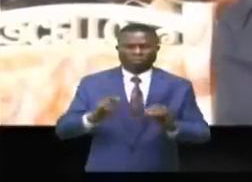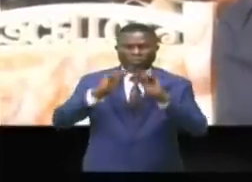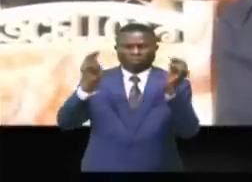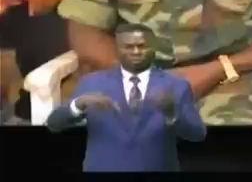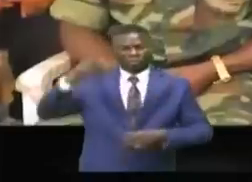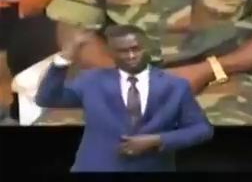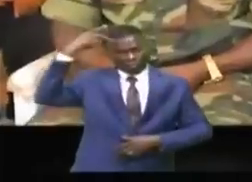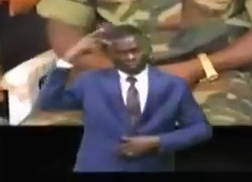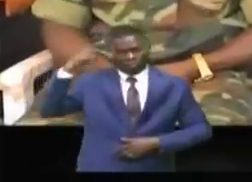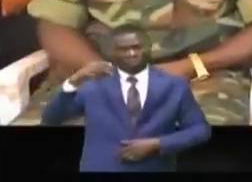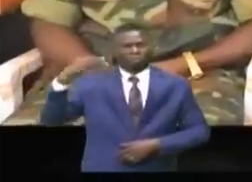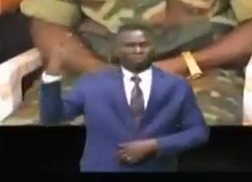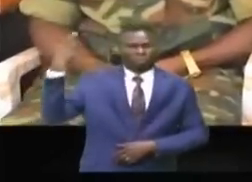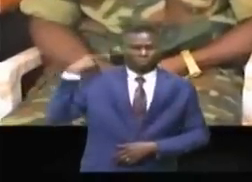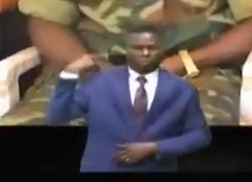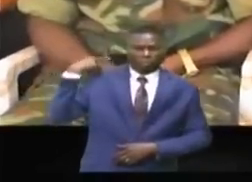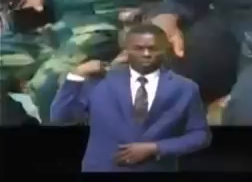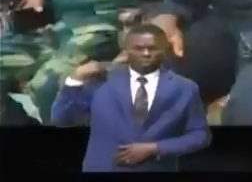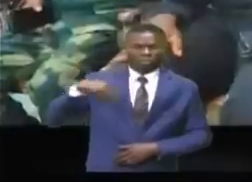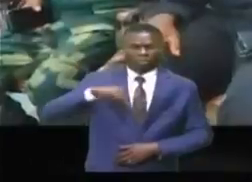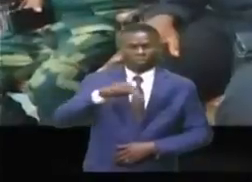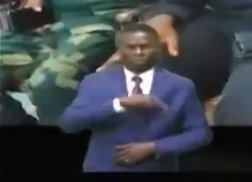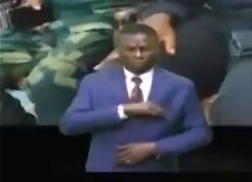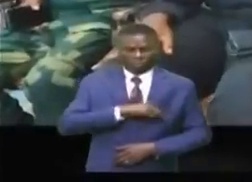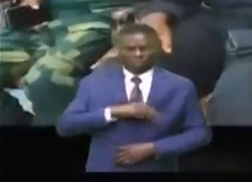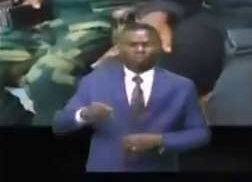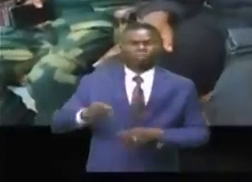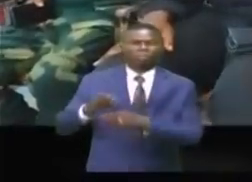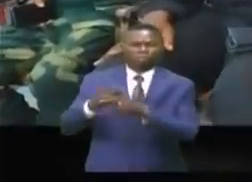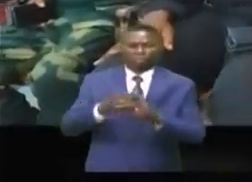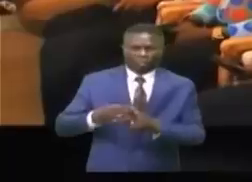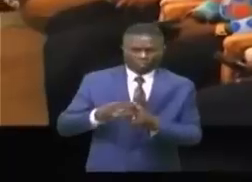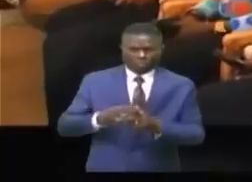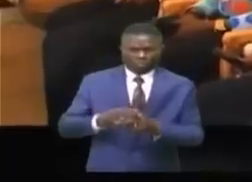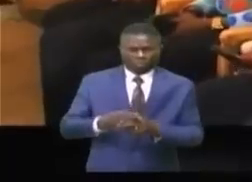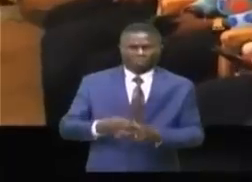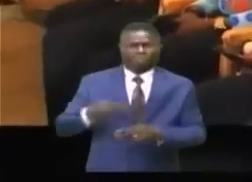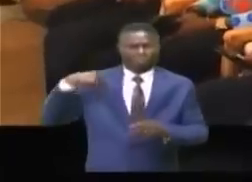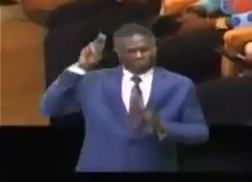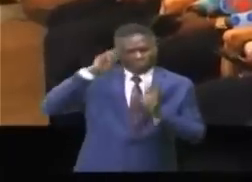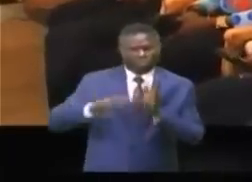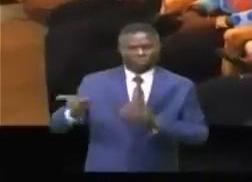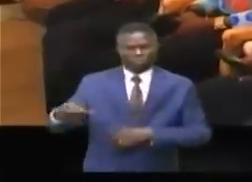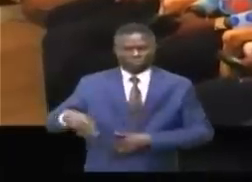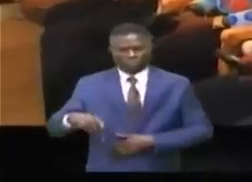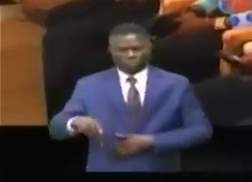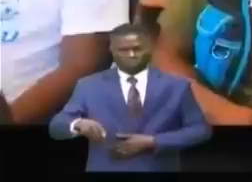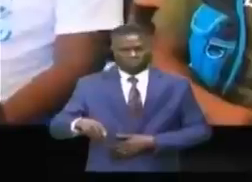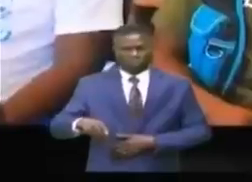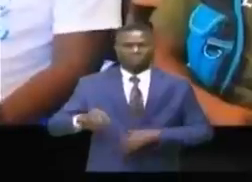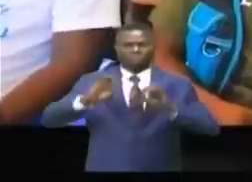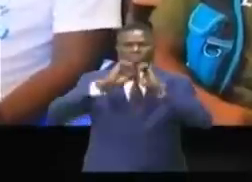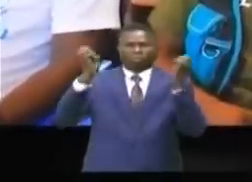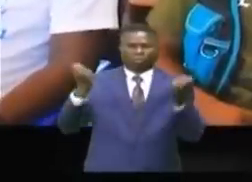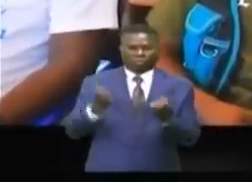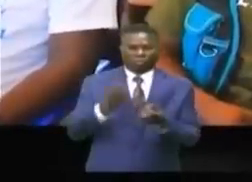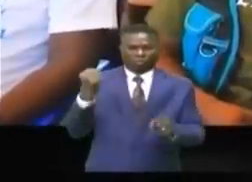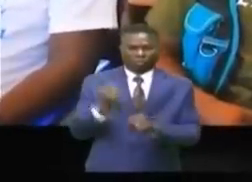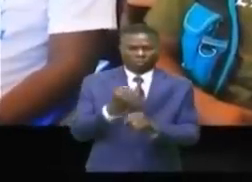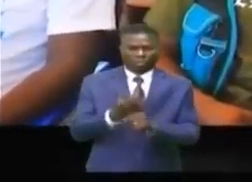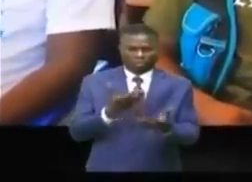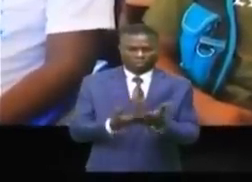élus provinciaux, des membres du comité provincial de sécurité, ceux du gouvernement provincial, des entreprises exécutantes